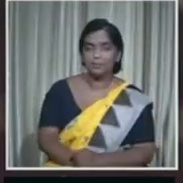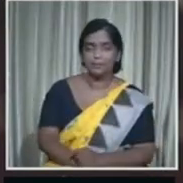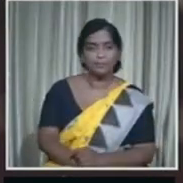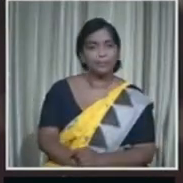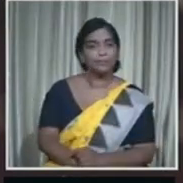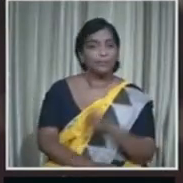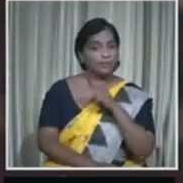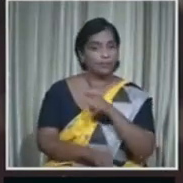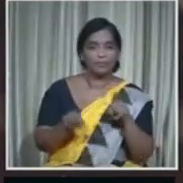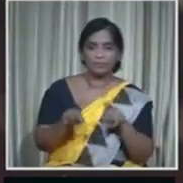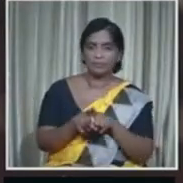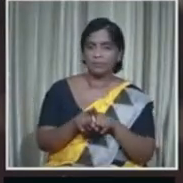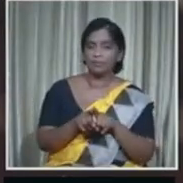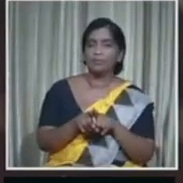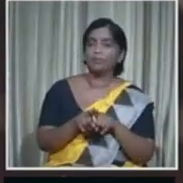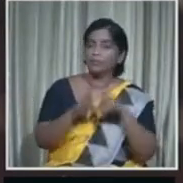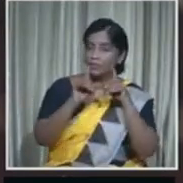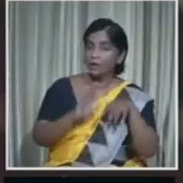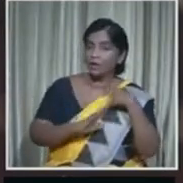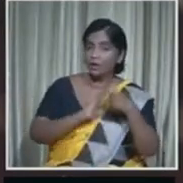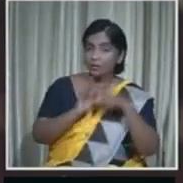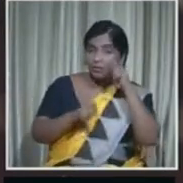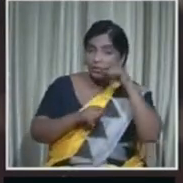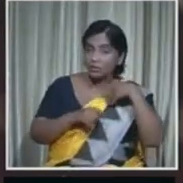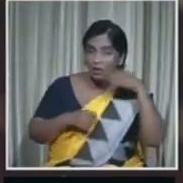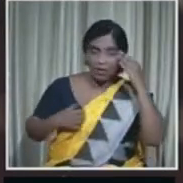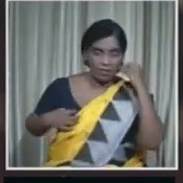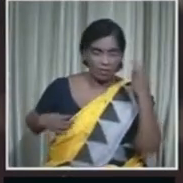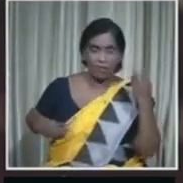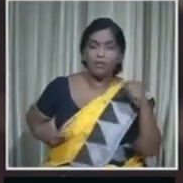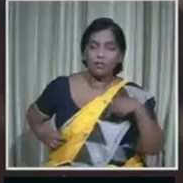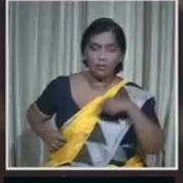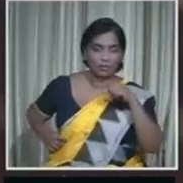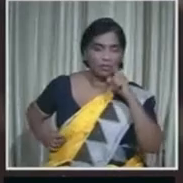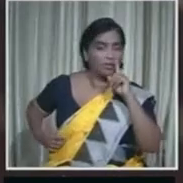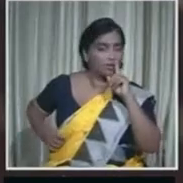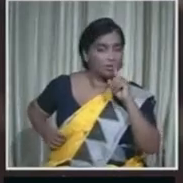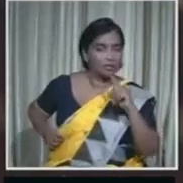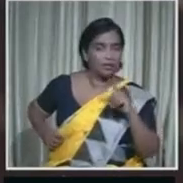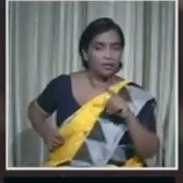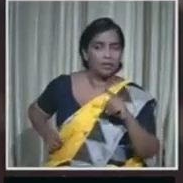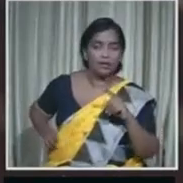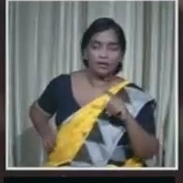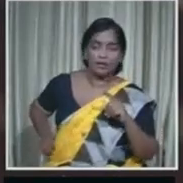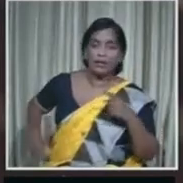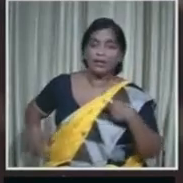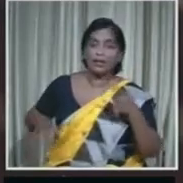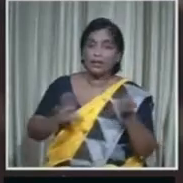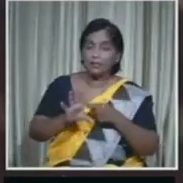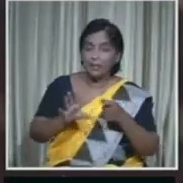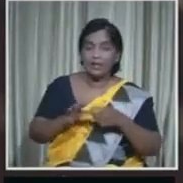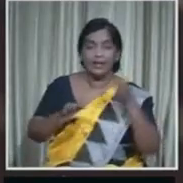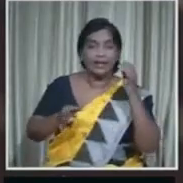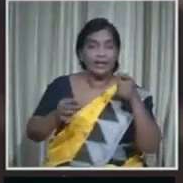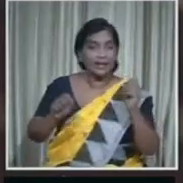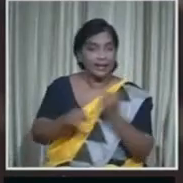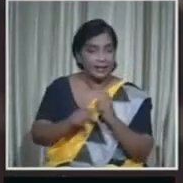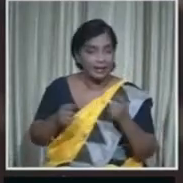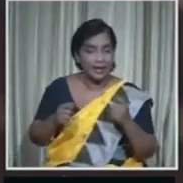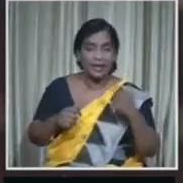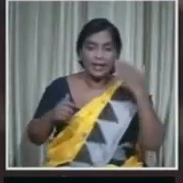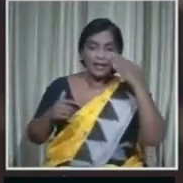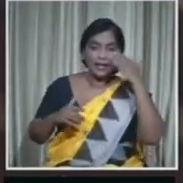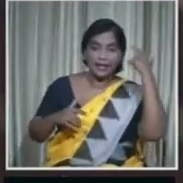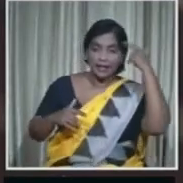හරි ඒ නිසා ඒවා මේ රටේ ජනතාවට අමතක වෙන්නේ නැහැ. ඒ නිසා අපි කියනවා කිරිපෙටි ගෑස් තෙල් මේවා